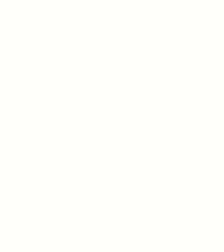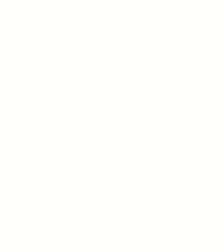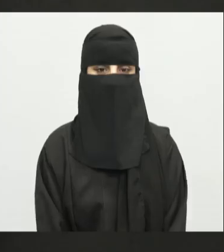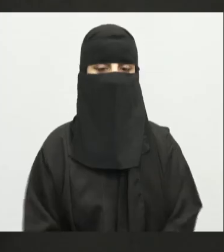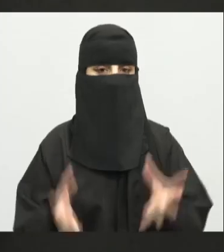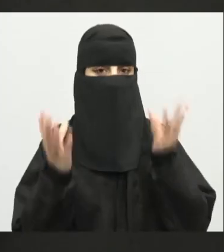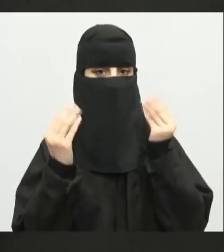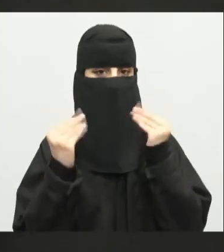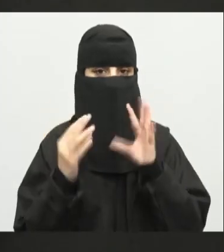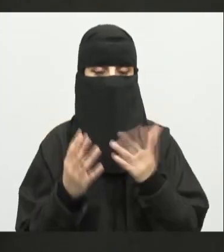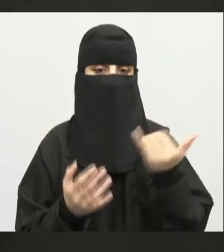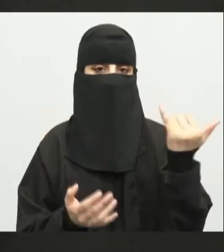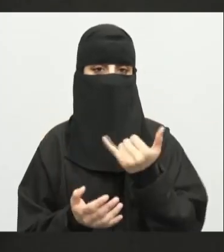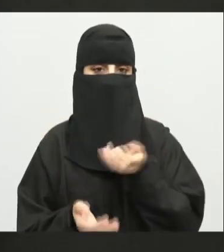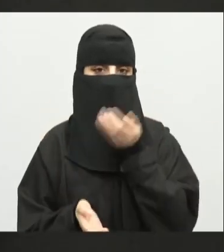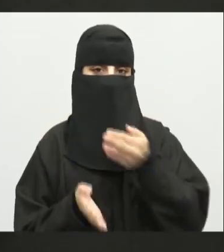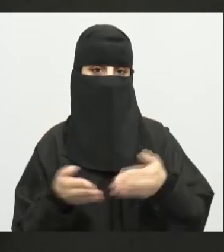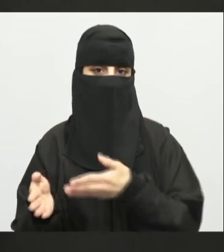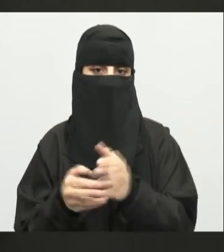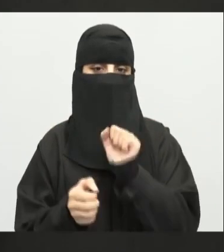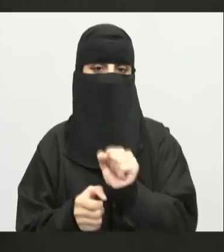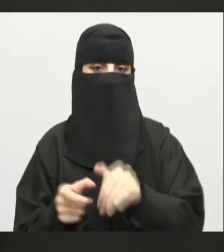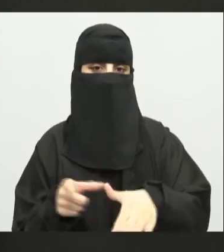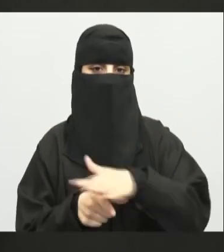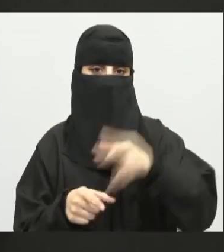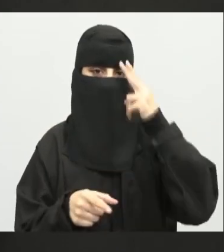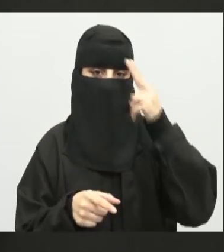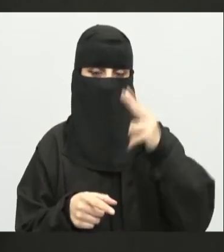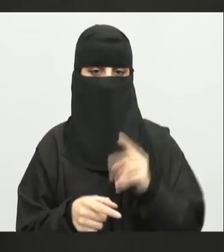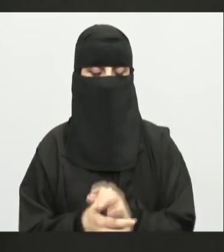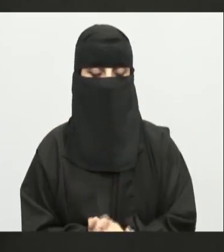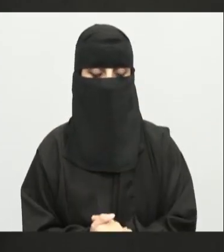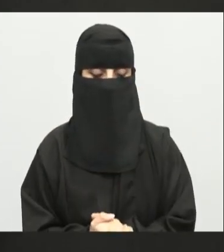اذكر واذكري اهم الاوديه في وطني المملكه العربيه السعوديه